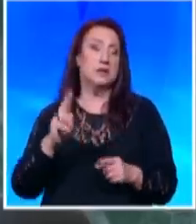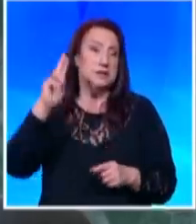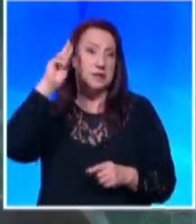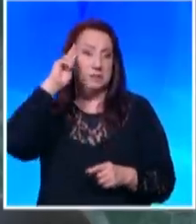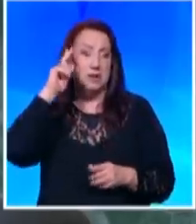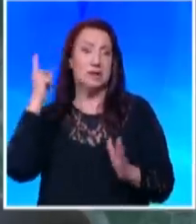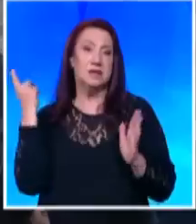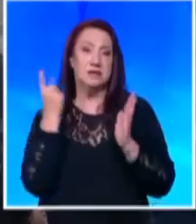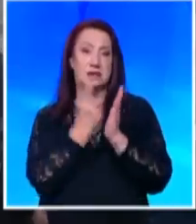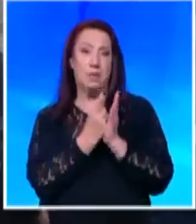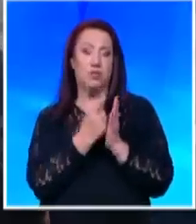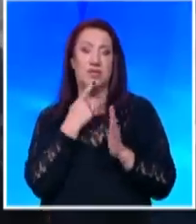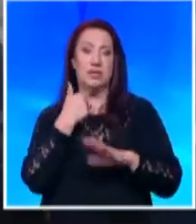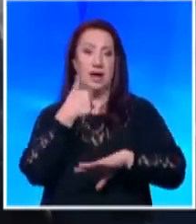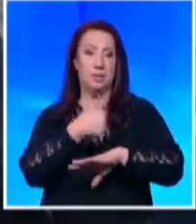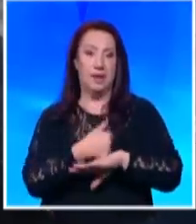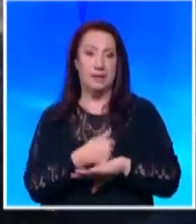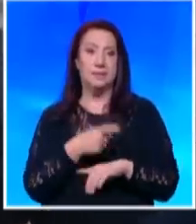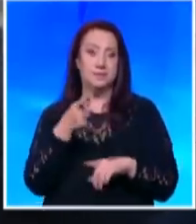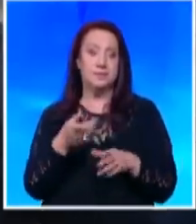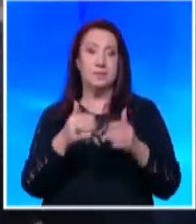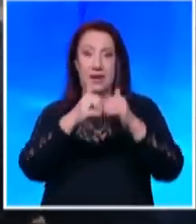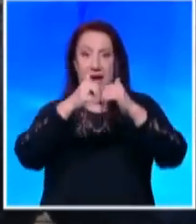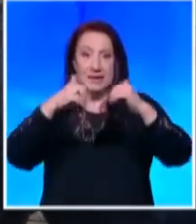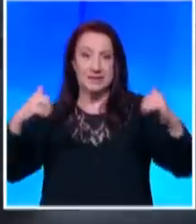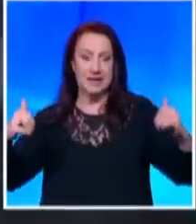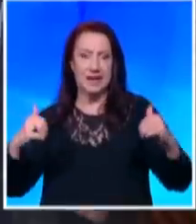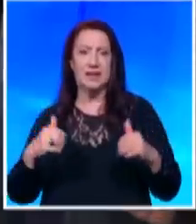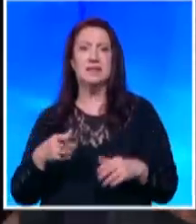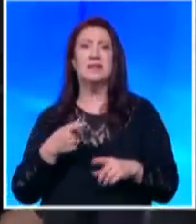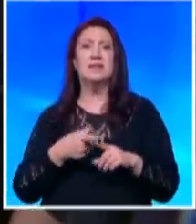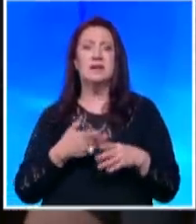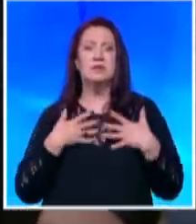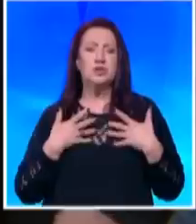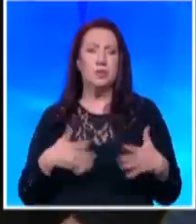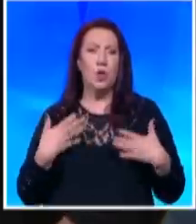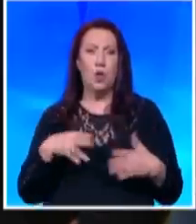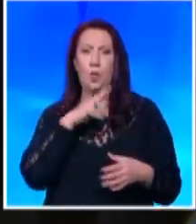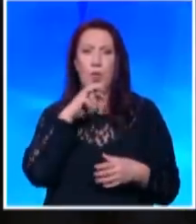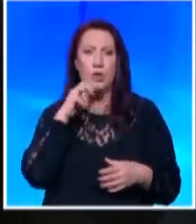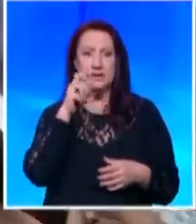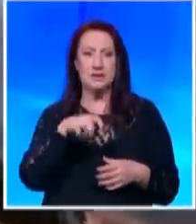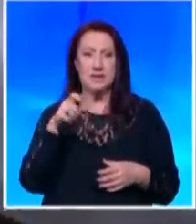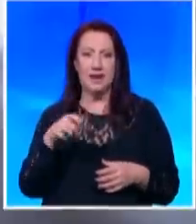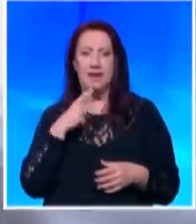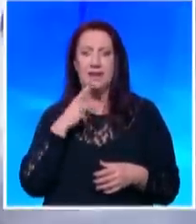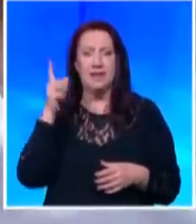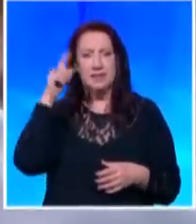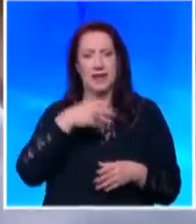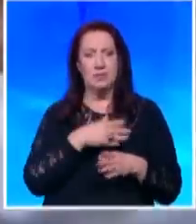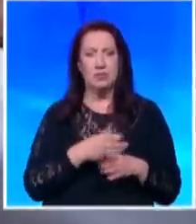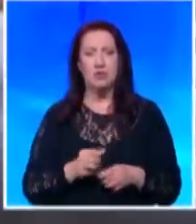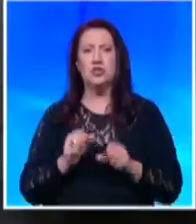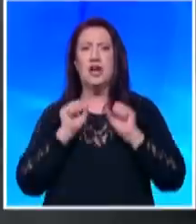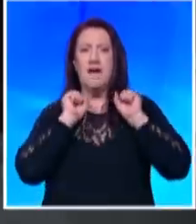заповедта на кмета на София. Така разделен на две от стотици полицаи, денят продължи със скандирания от дясно и поднасяне на